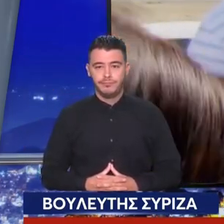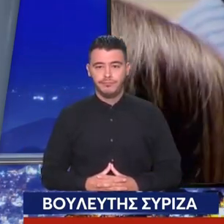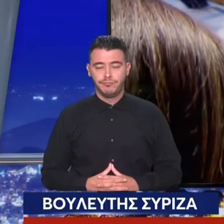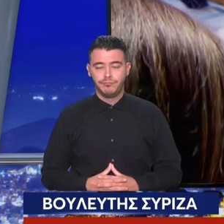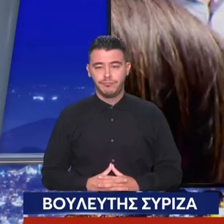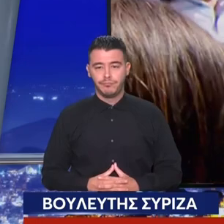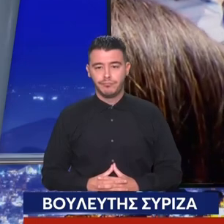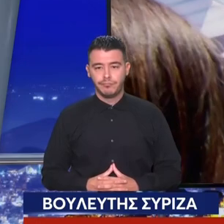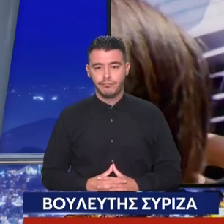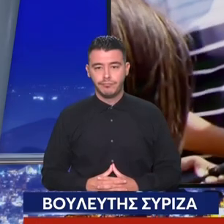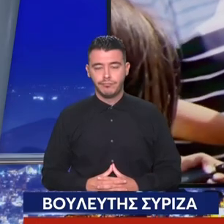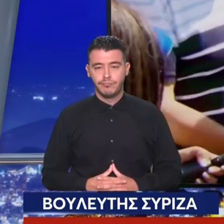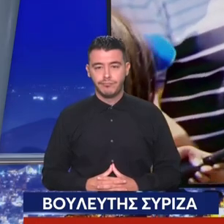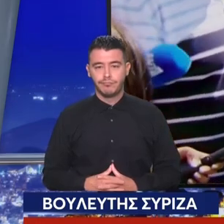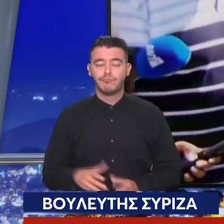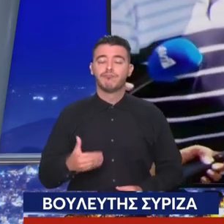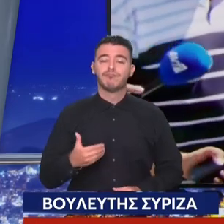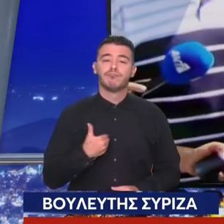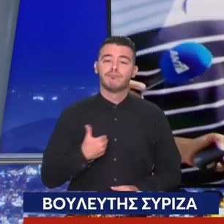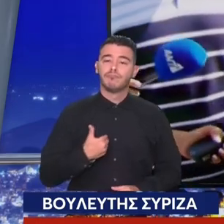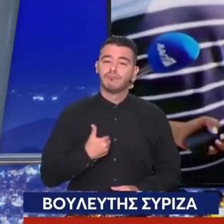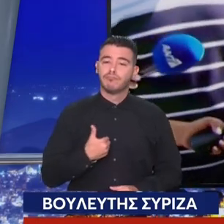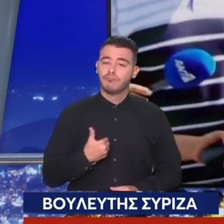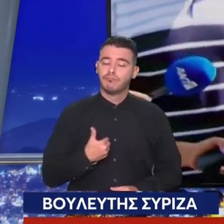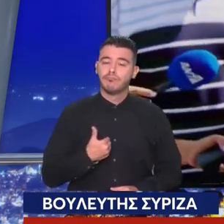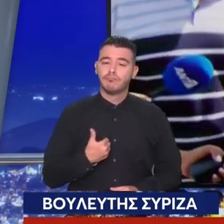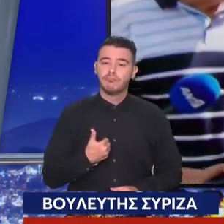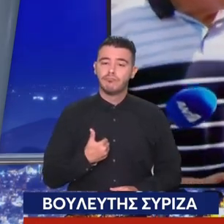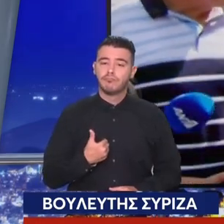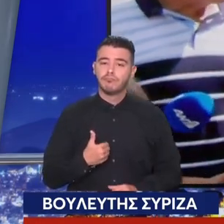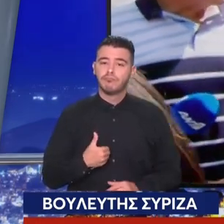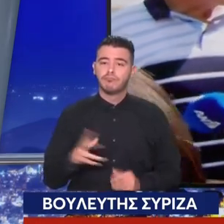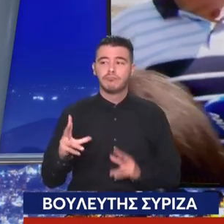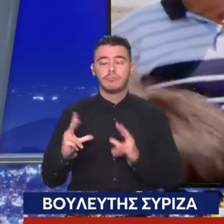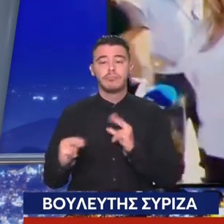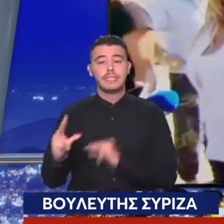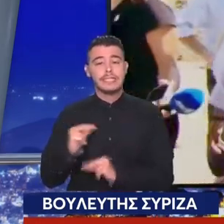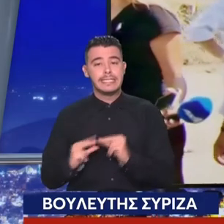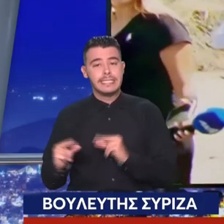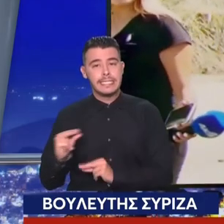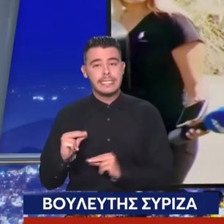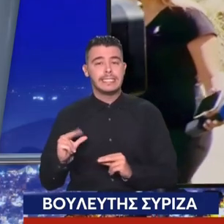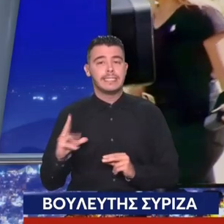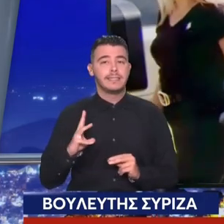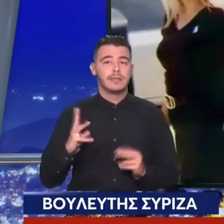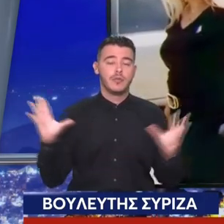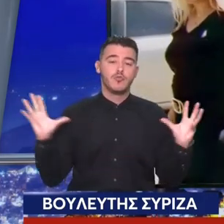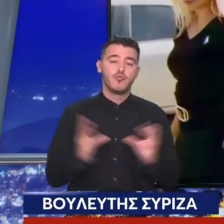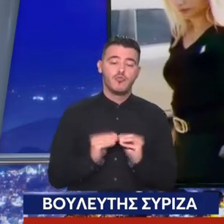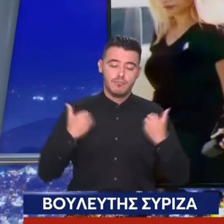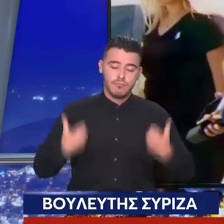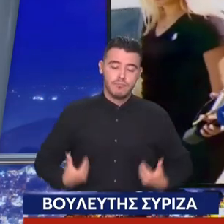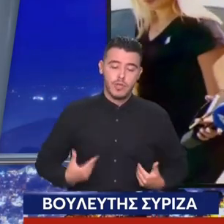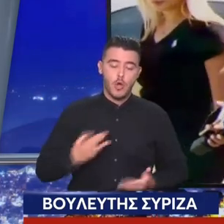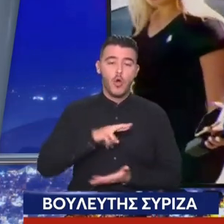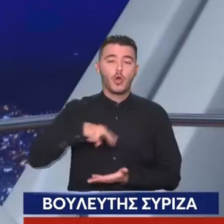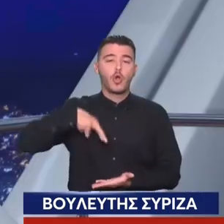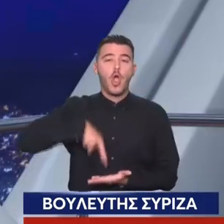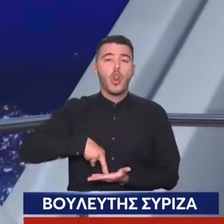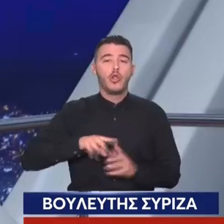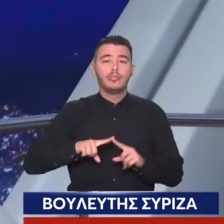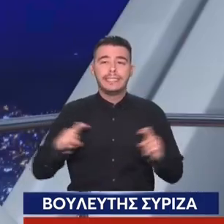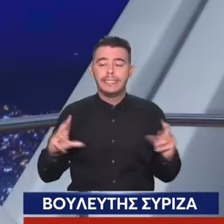πω και με την ευκαιρία της εκπομπής σας, ούτε στις συζητήσεις που είχαμε με τον Στέφανο για τον δικό μου ρόλο. Κάποιο ρόλο θα έχετε, φαντάζομαι, σημαντικό. Προφανώς,